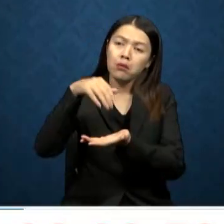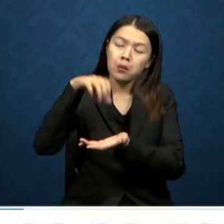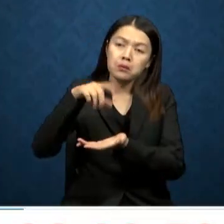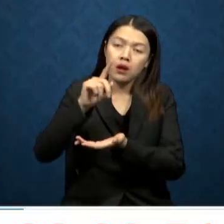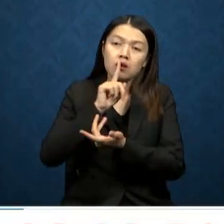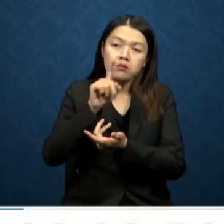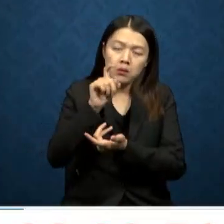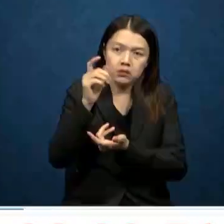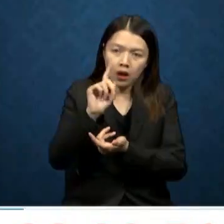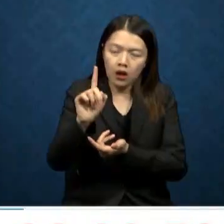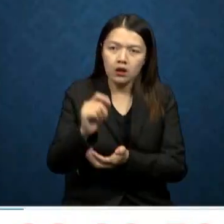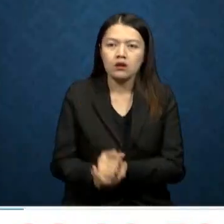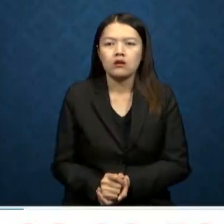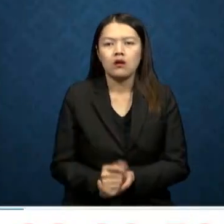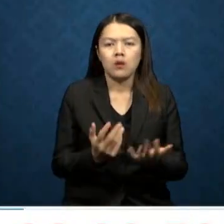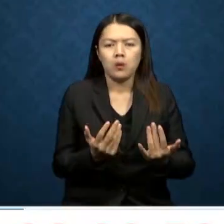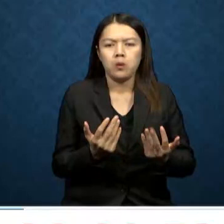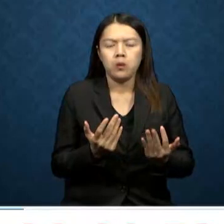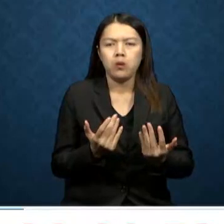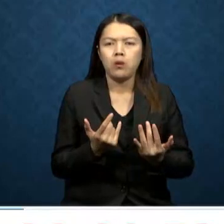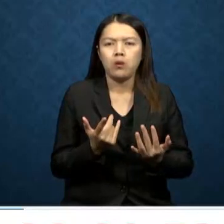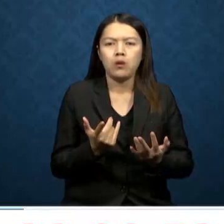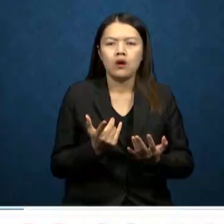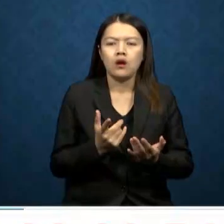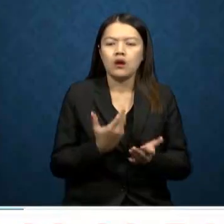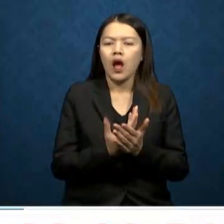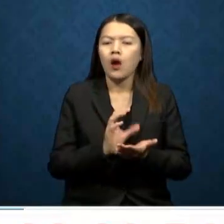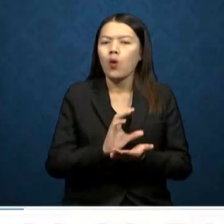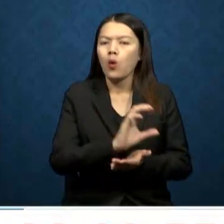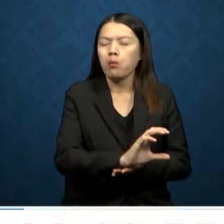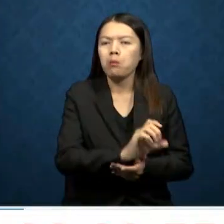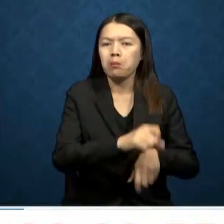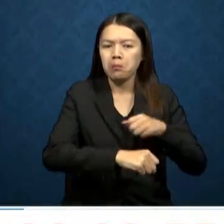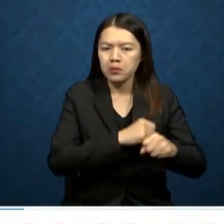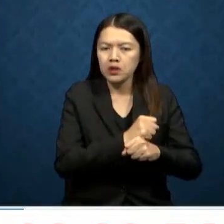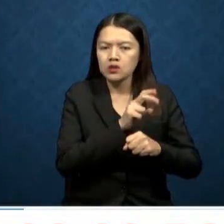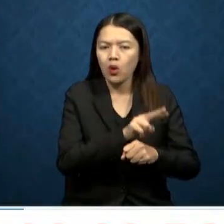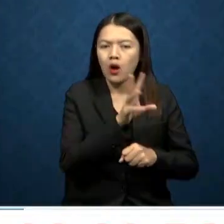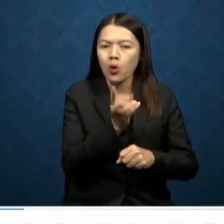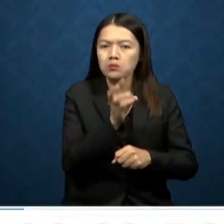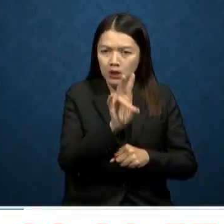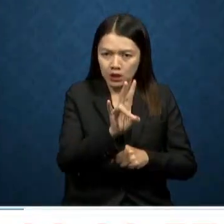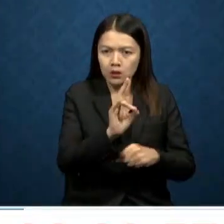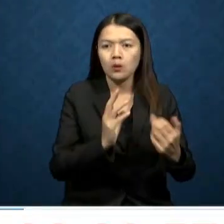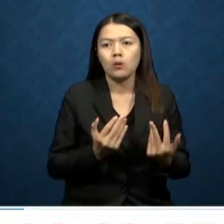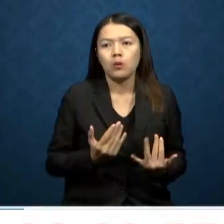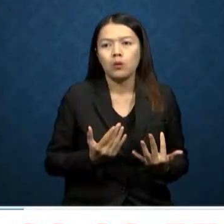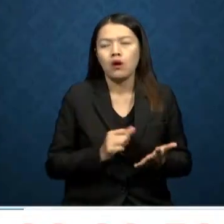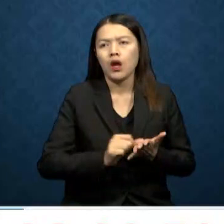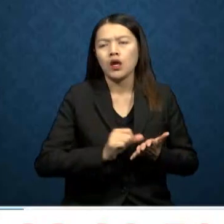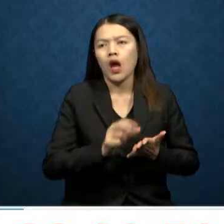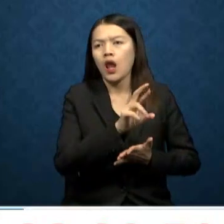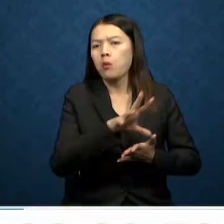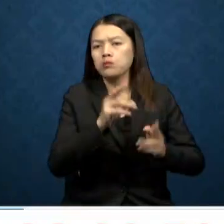ทราบว่าอยู่ระหว่างการขอรับการจัดสรรงบประมาณในปี2567เพื่อเพื่อปรับปรุง